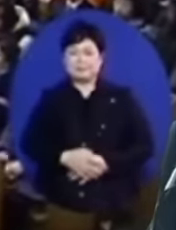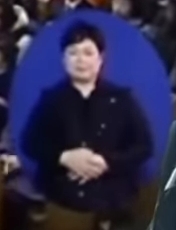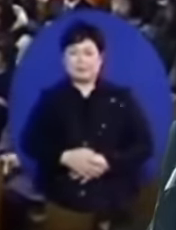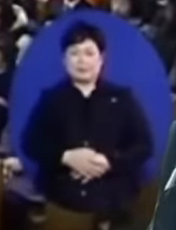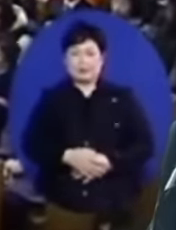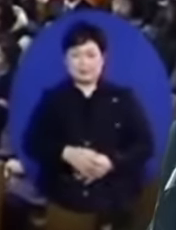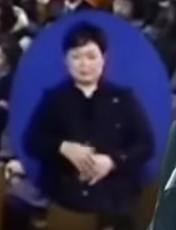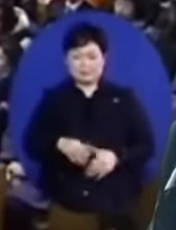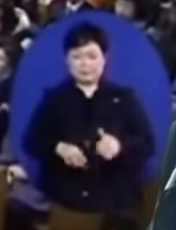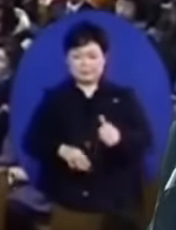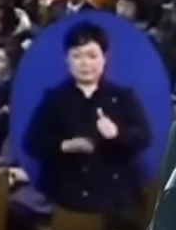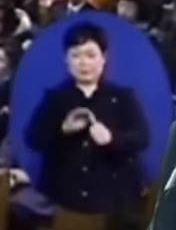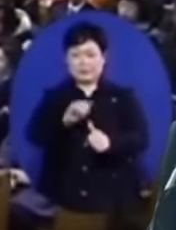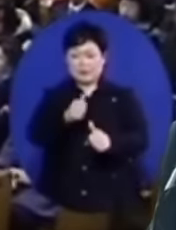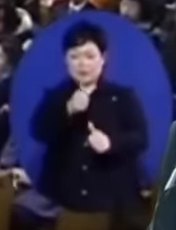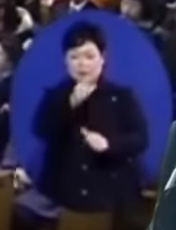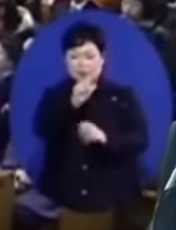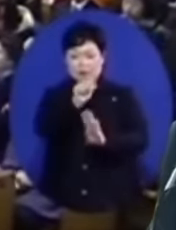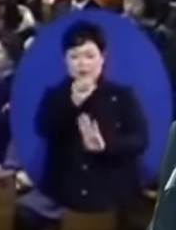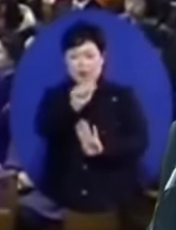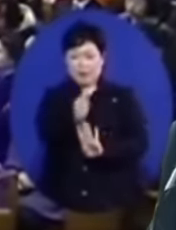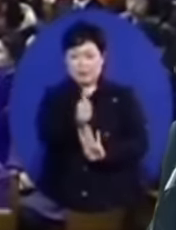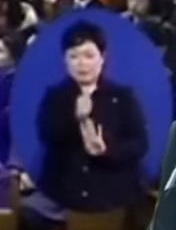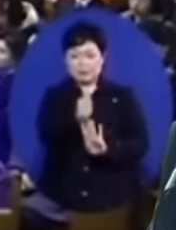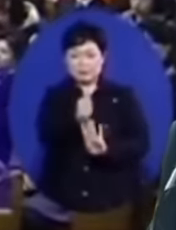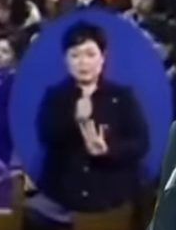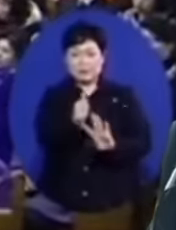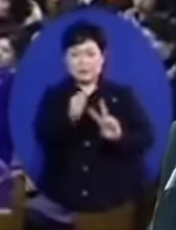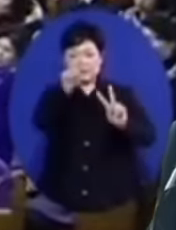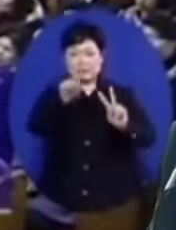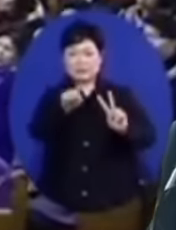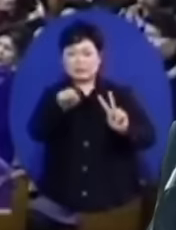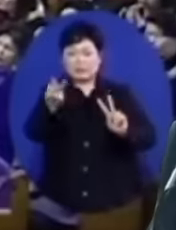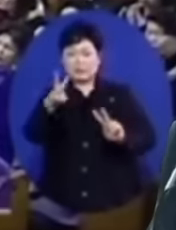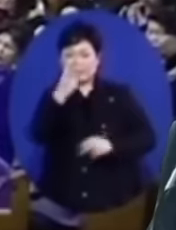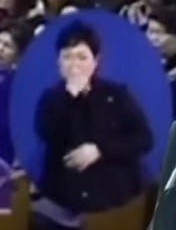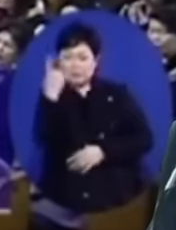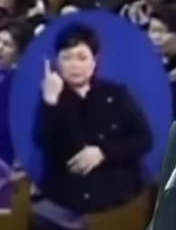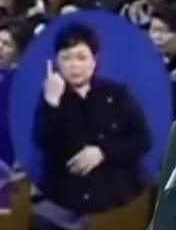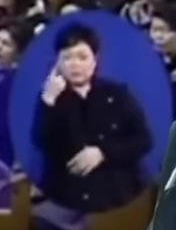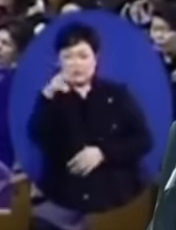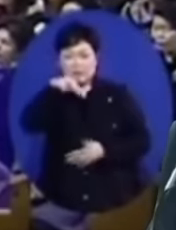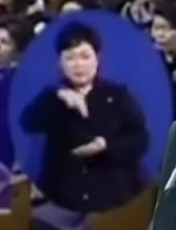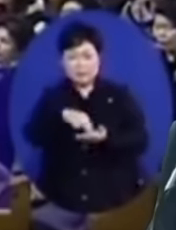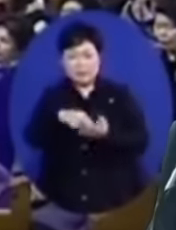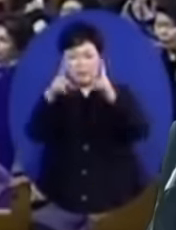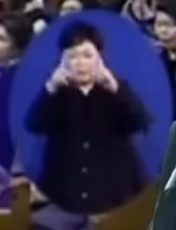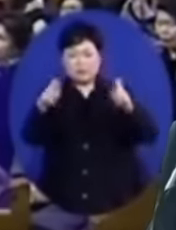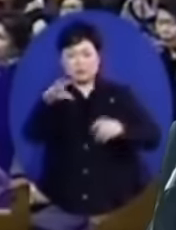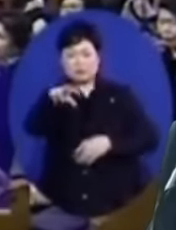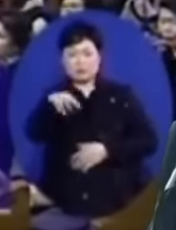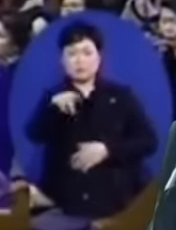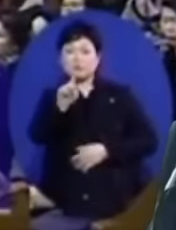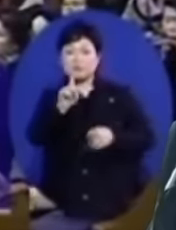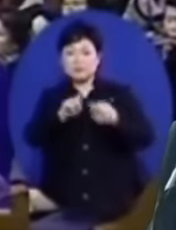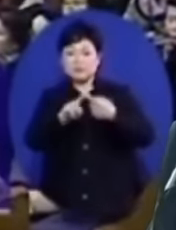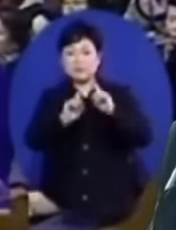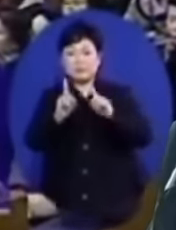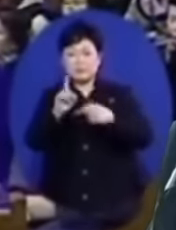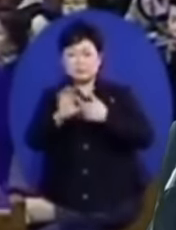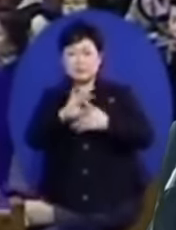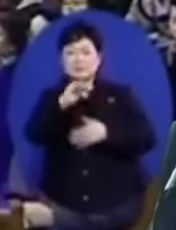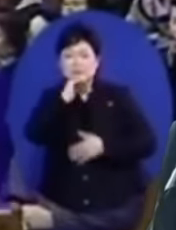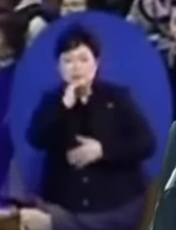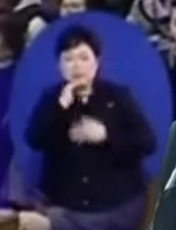하박국 2장 1절로 3절에 보면 내가 내 파수하는 곳에 서며 성루에 서리라. 그가 내게 무엇이라 말씀하는지